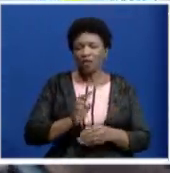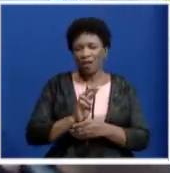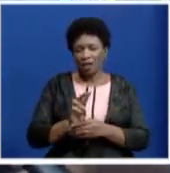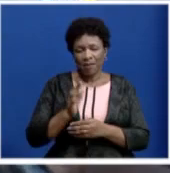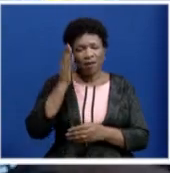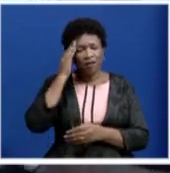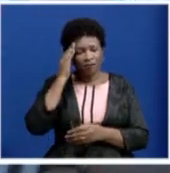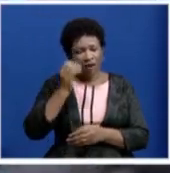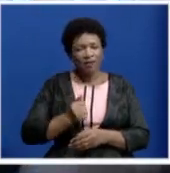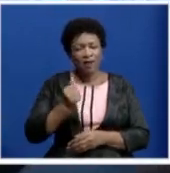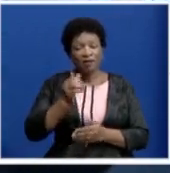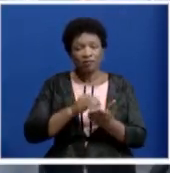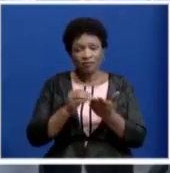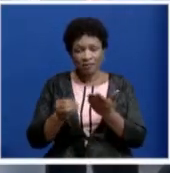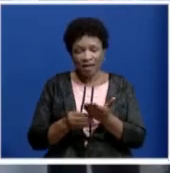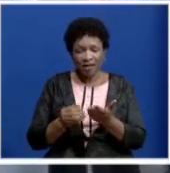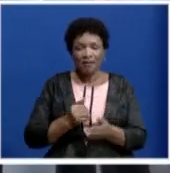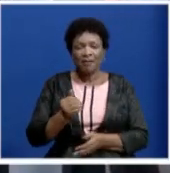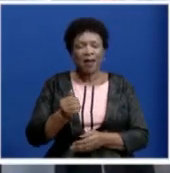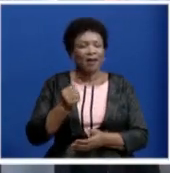wazuka baada ya